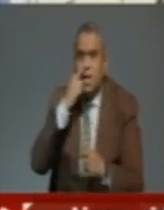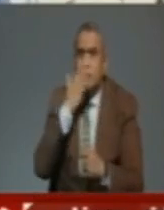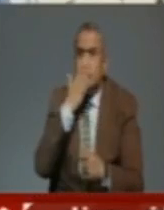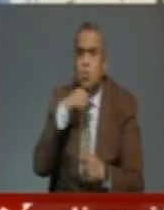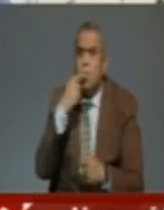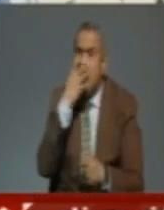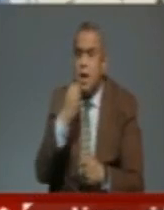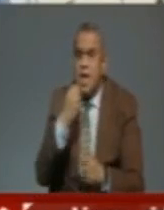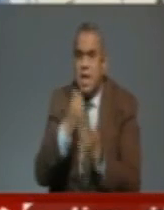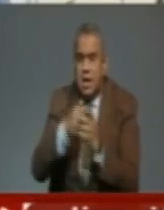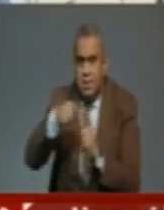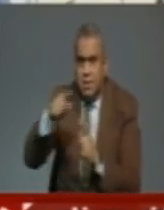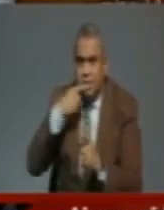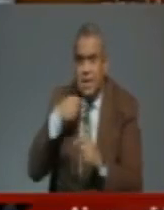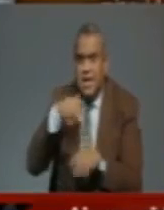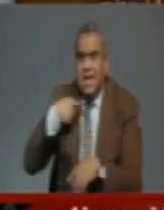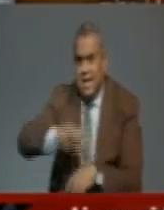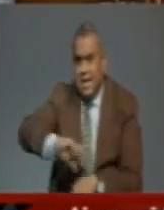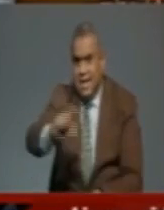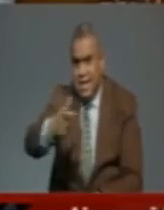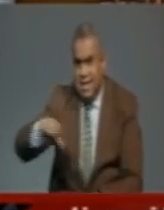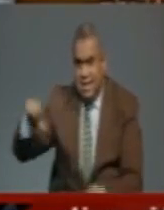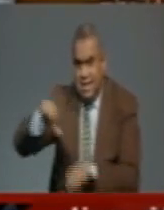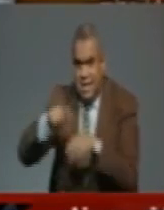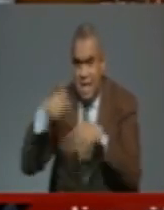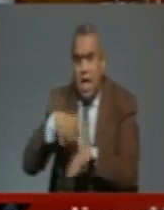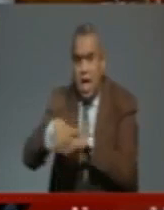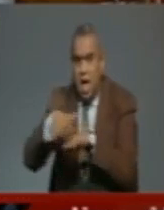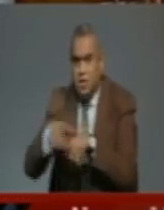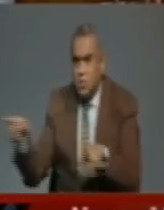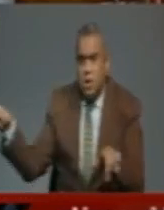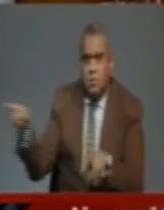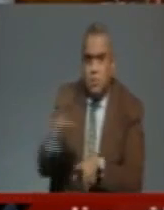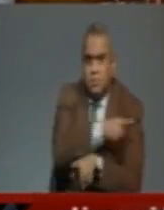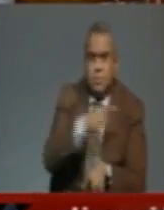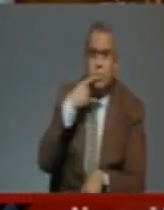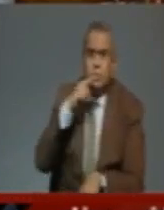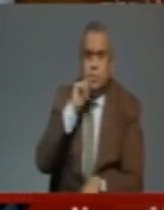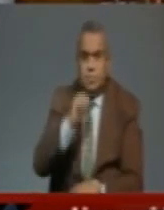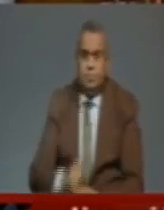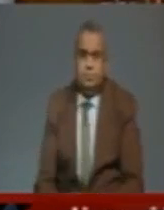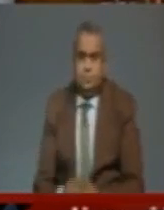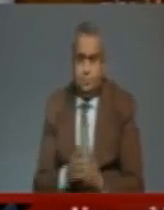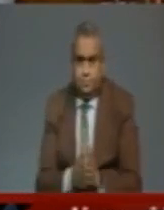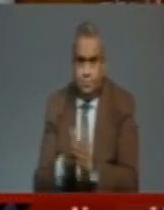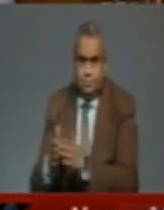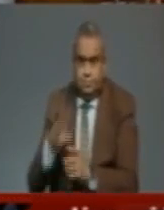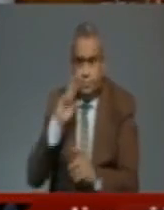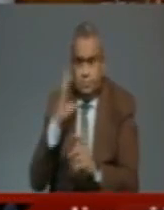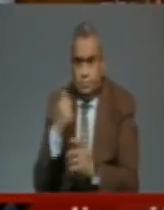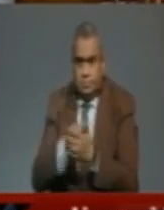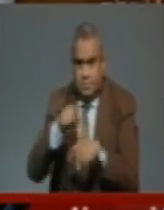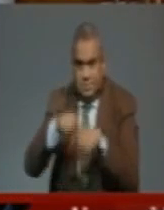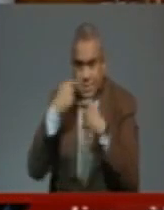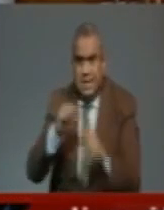نهر النيل من اسوان حتى اسكندريه. لو رحنا فندم لمينا الدخيله بنعمل